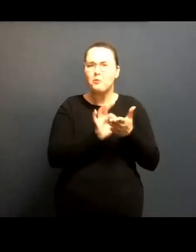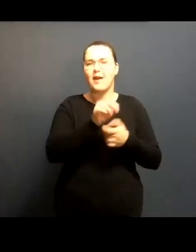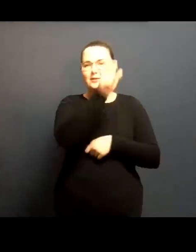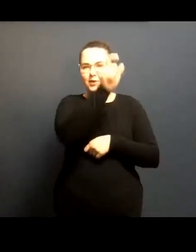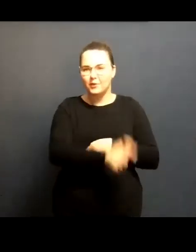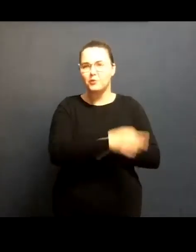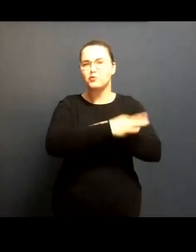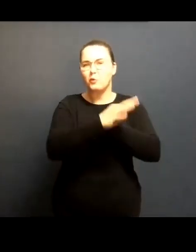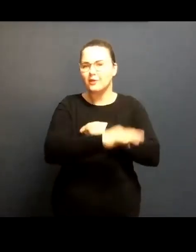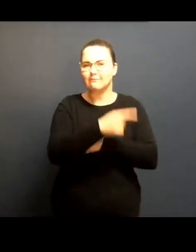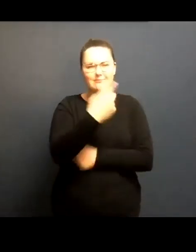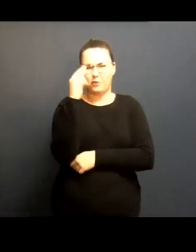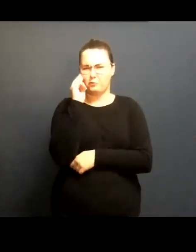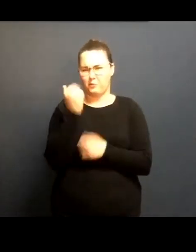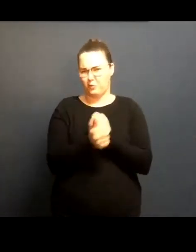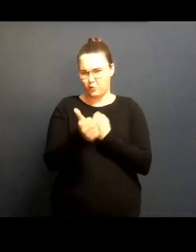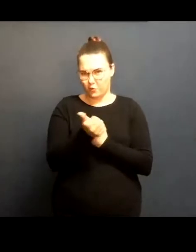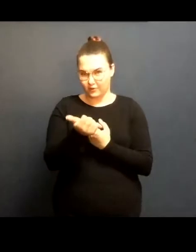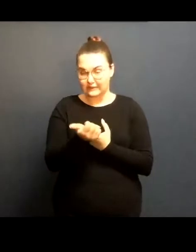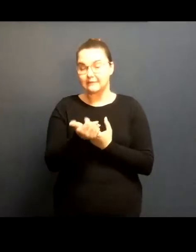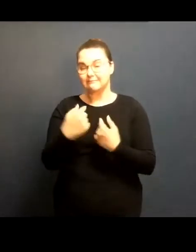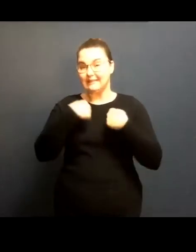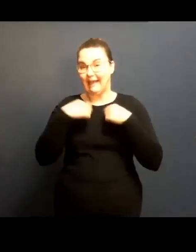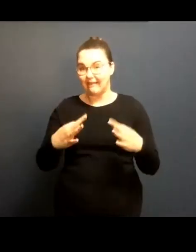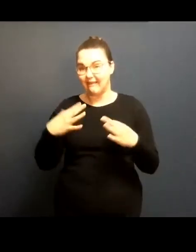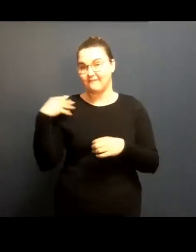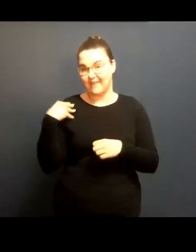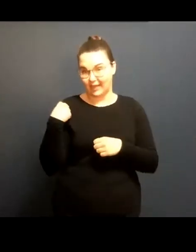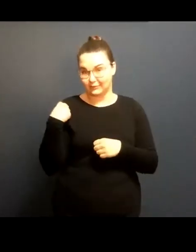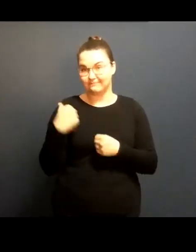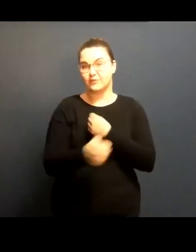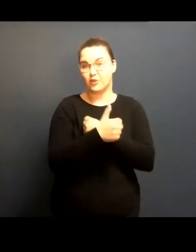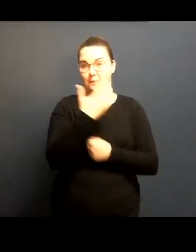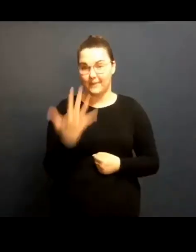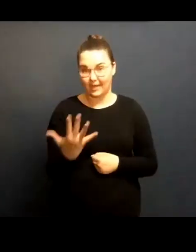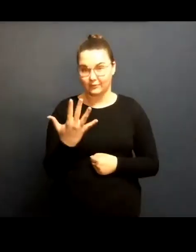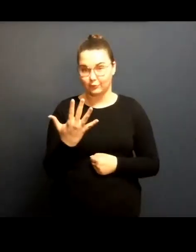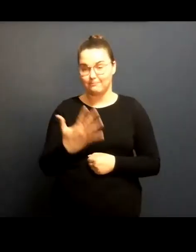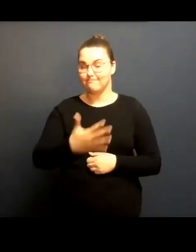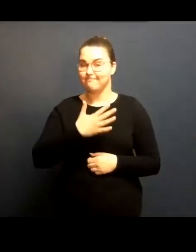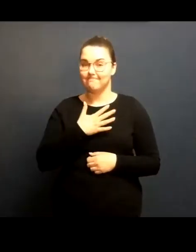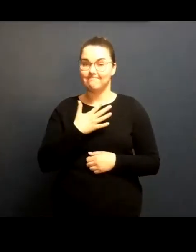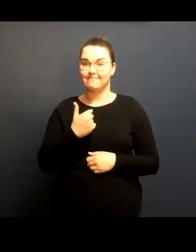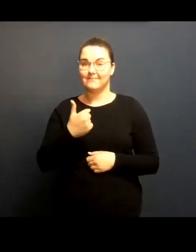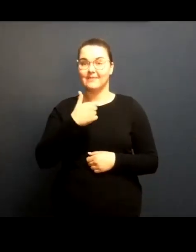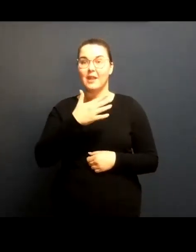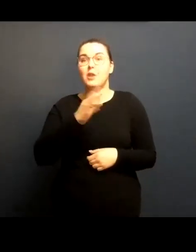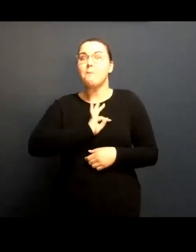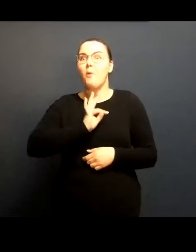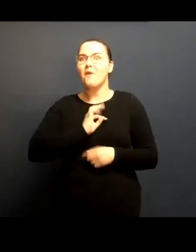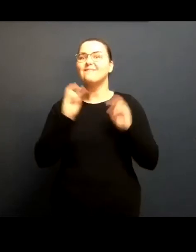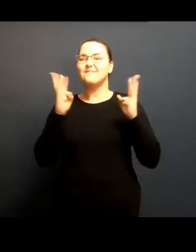Kobieta powiedziała, że teraz jestem starszą panią, 65 lat i mam warsztat, że tak powiem, odstawiony na półeczkę.